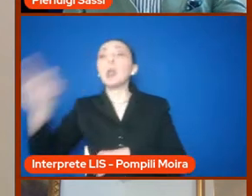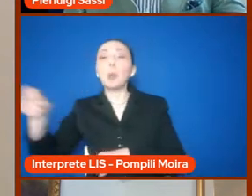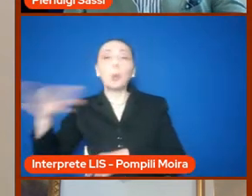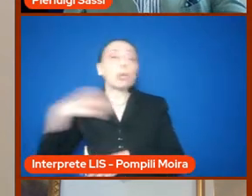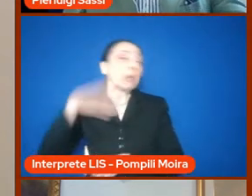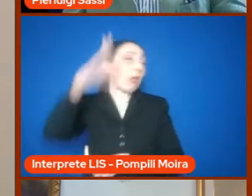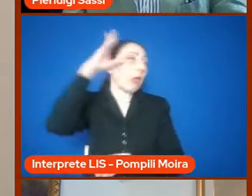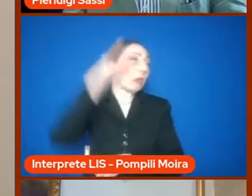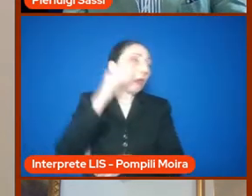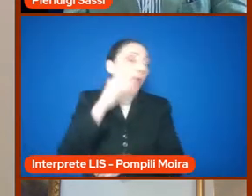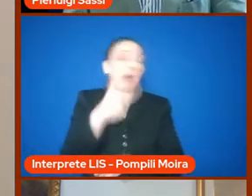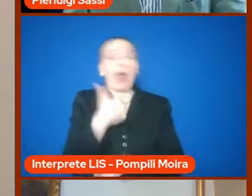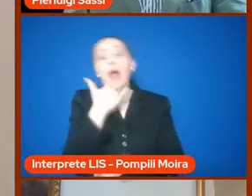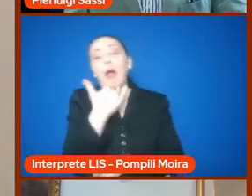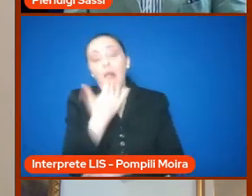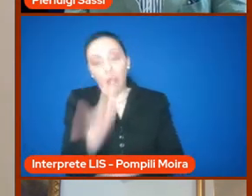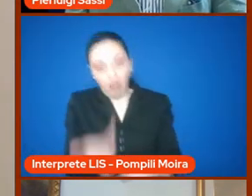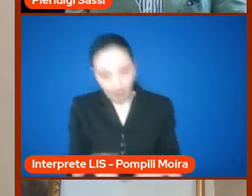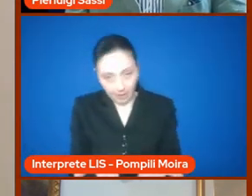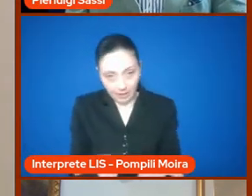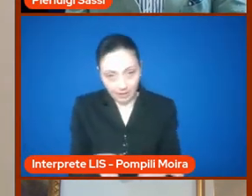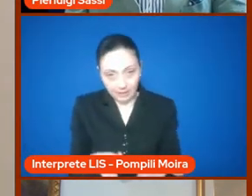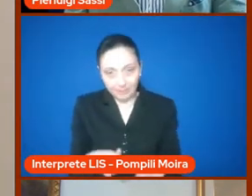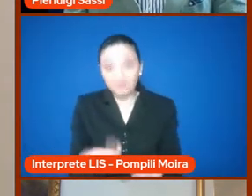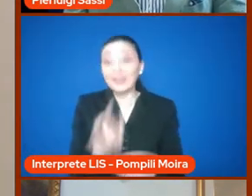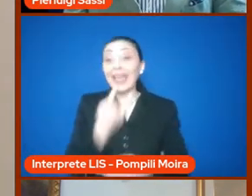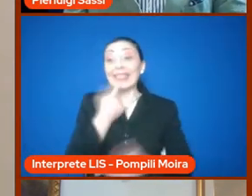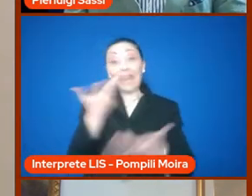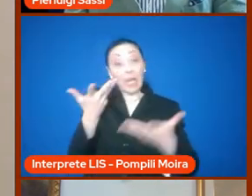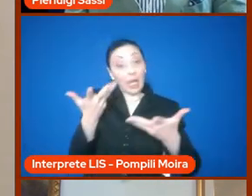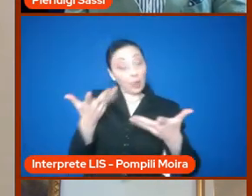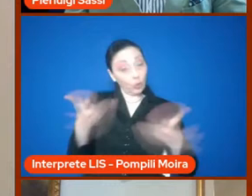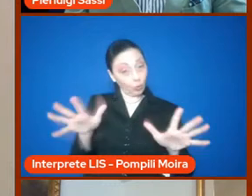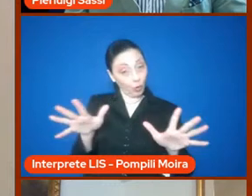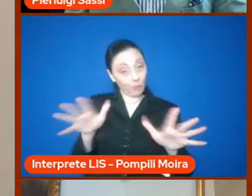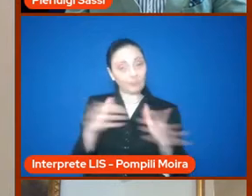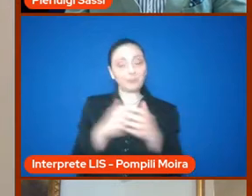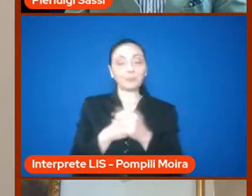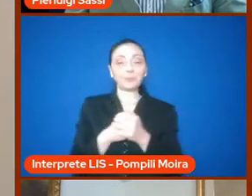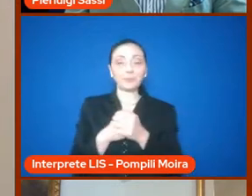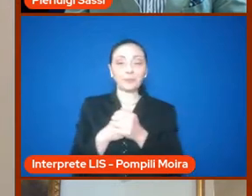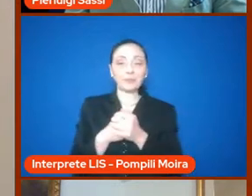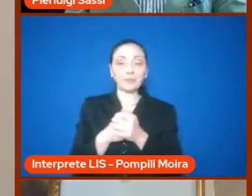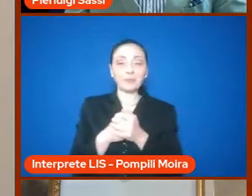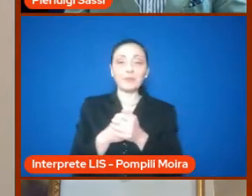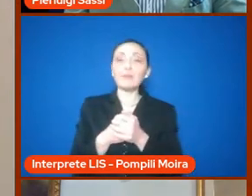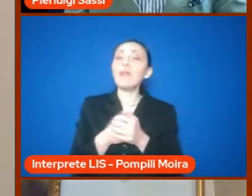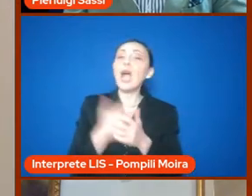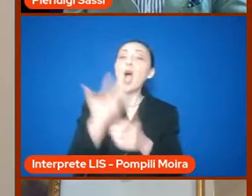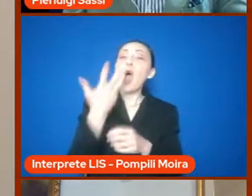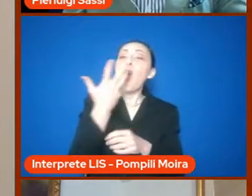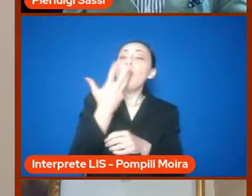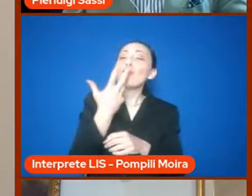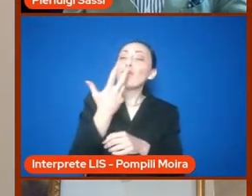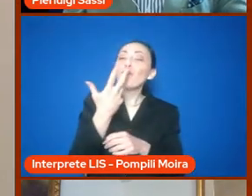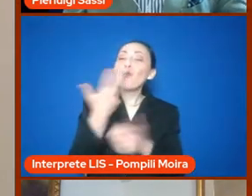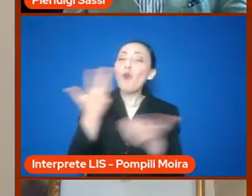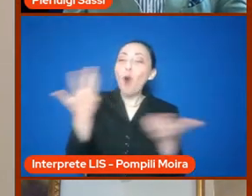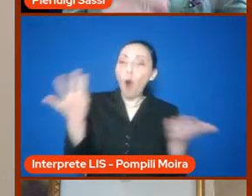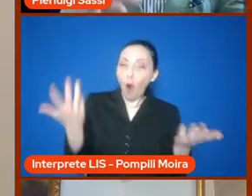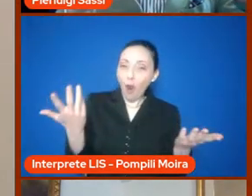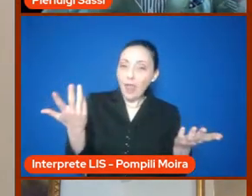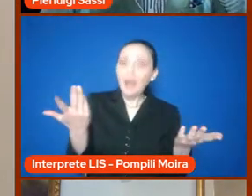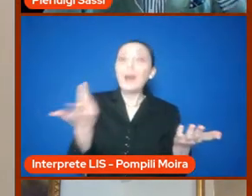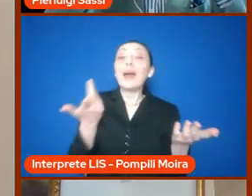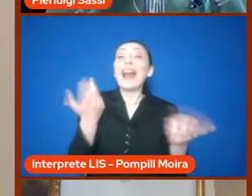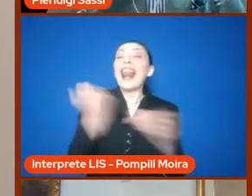convinto. Ecco, detto questo, vorrei lavorare, appunto perché in Umbria si